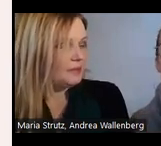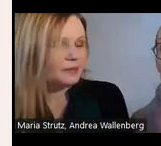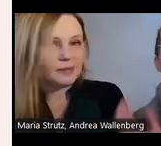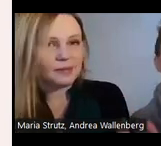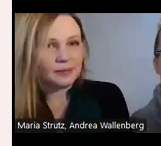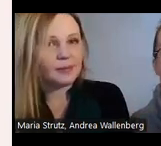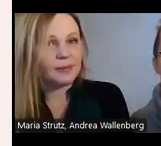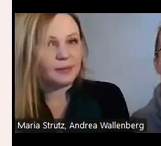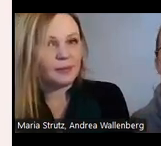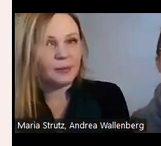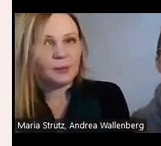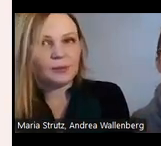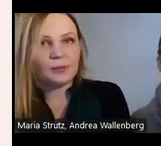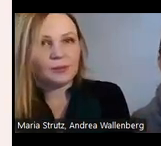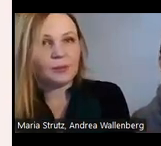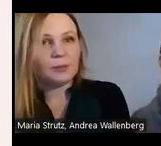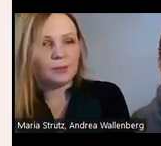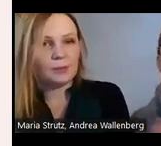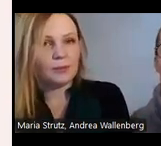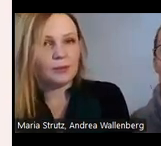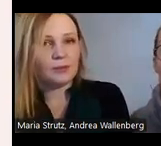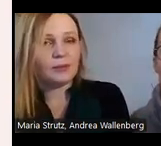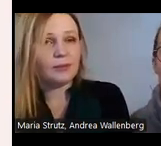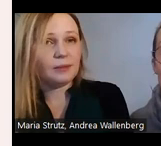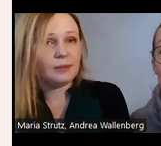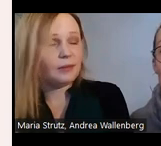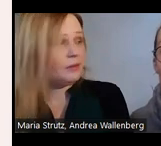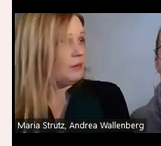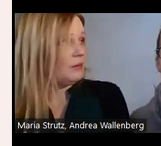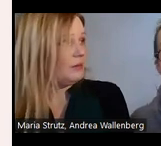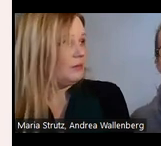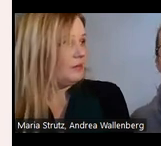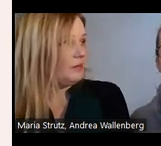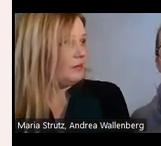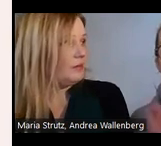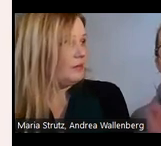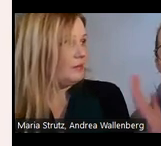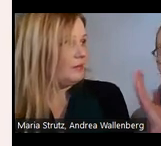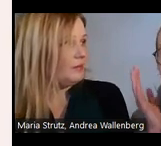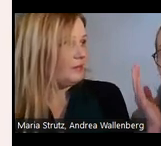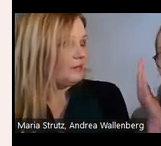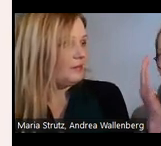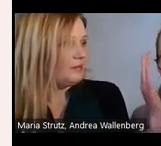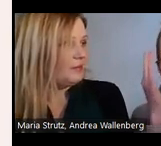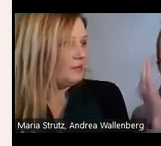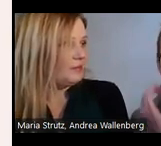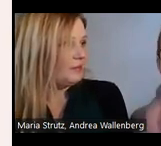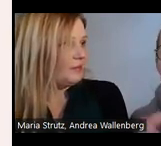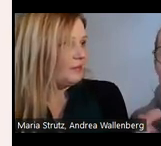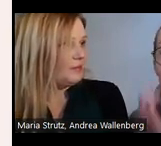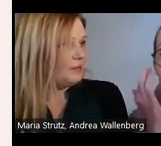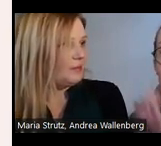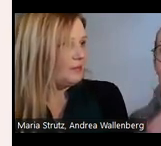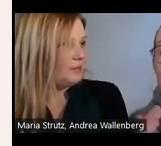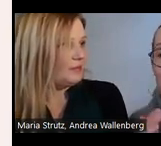meningar, ordföljden kastas om, huller om buller. Man kan ha något som heter verbal dyspraxi, att man vet vad man vill säga men